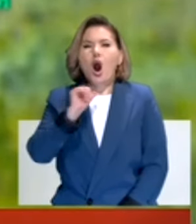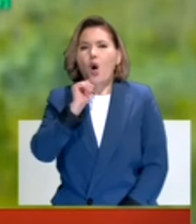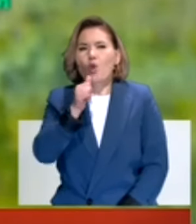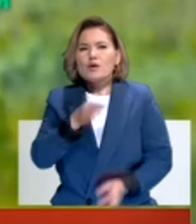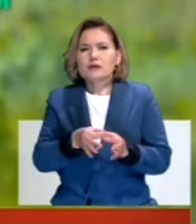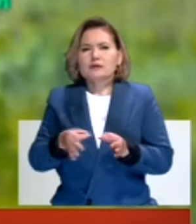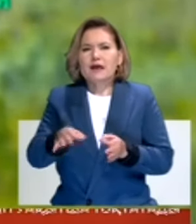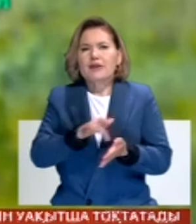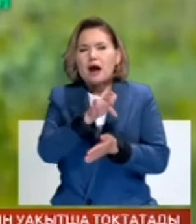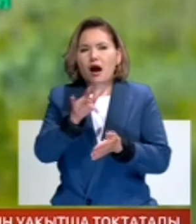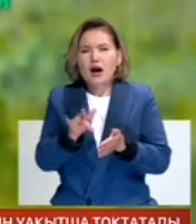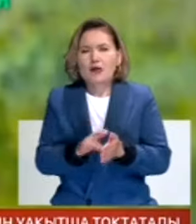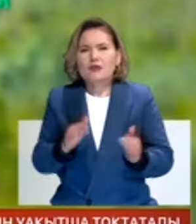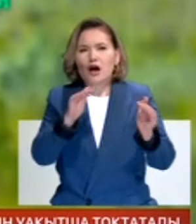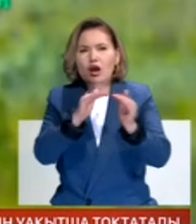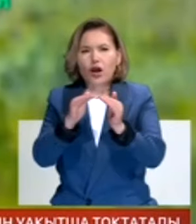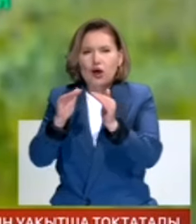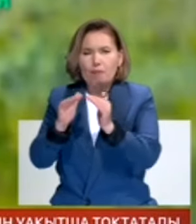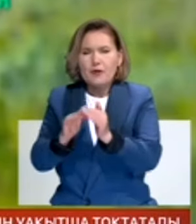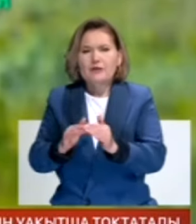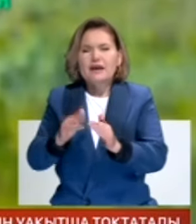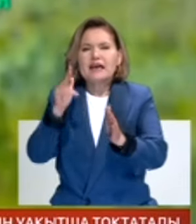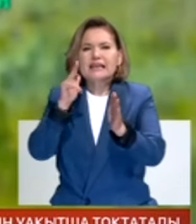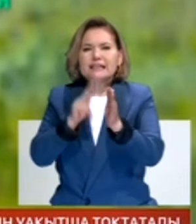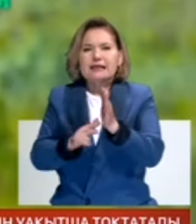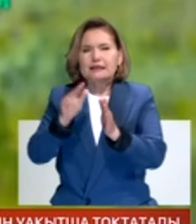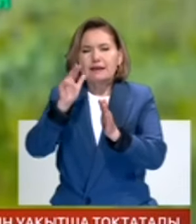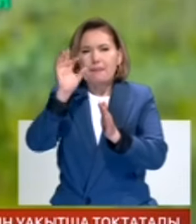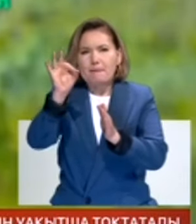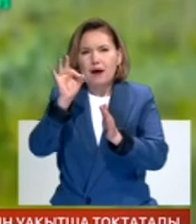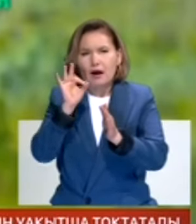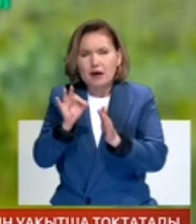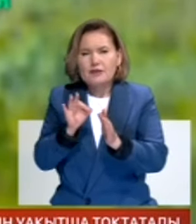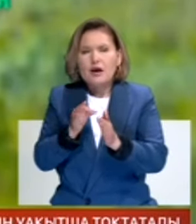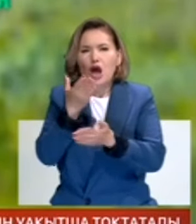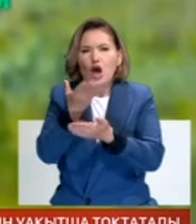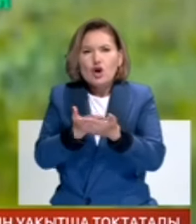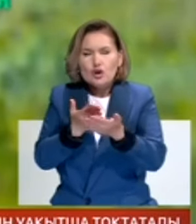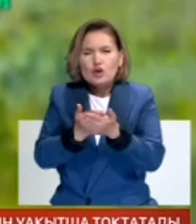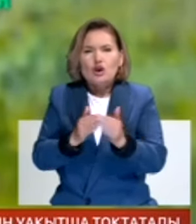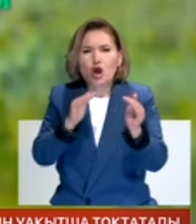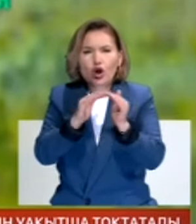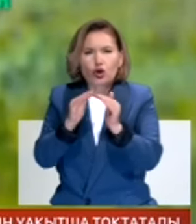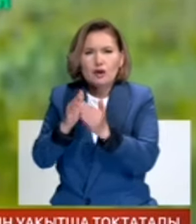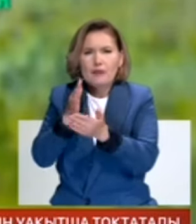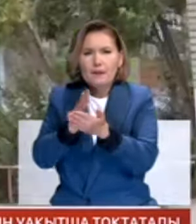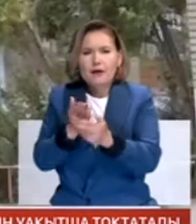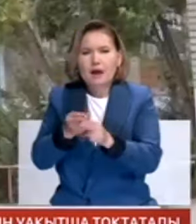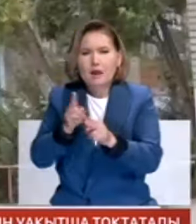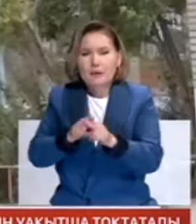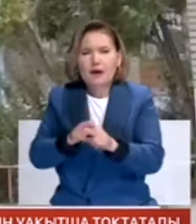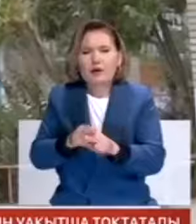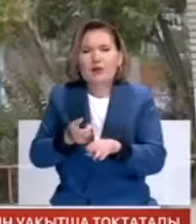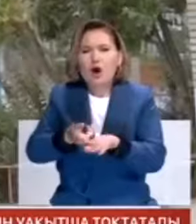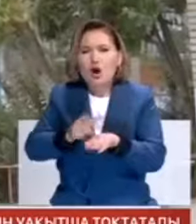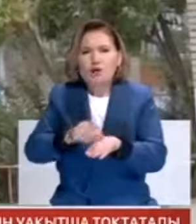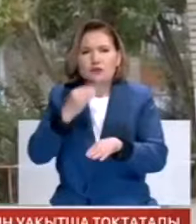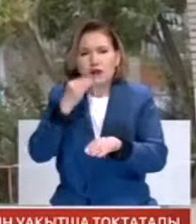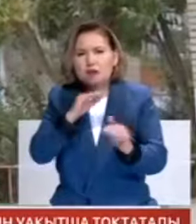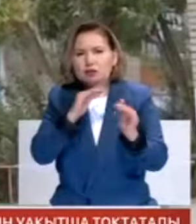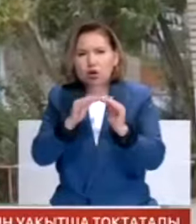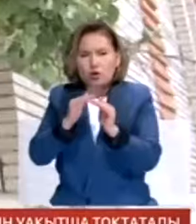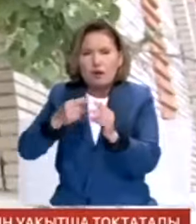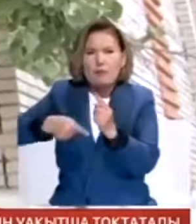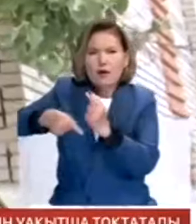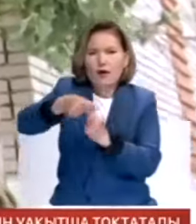Қостанай қаласындағы көп қабатты тұрғын үйлердің 80% үлгілі санатына жатады. Бұл бірінші кезекте тұрғындардың жауапкершілігінің